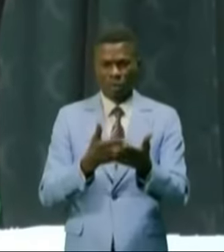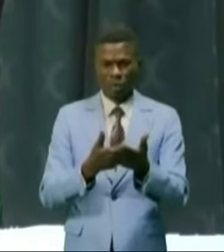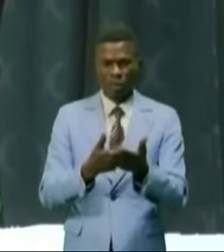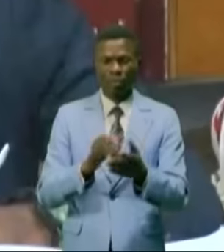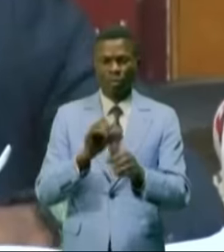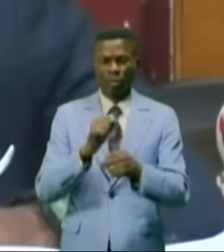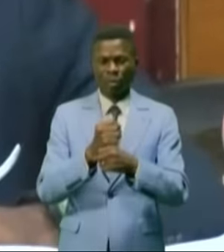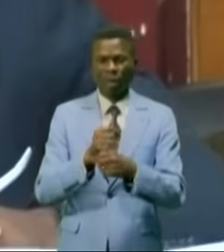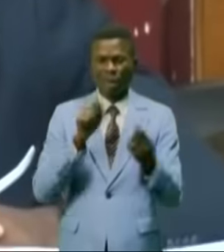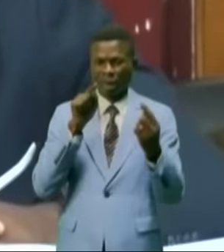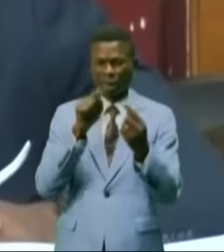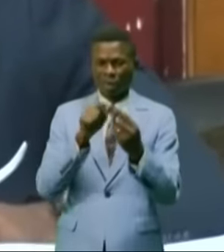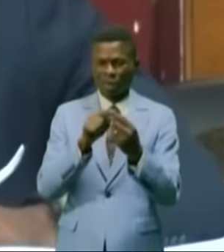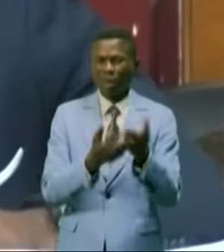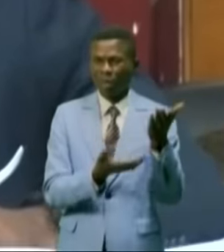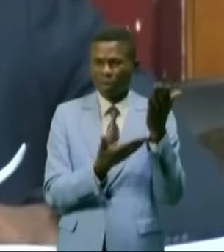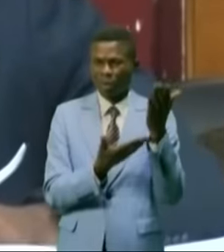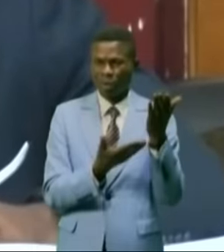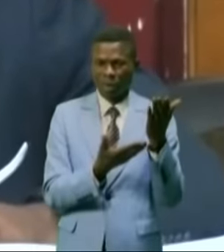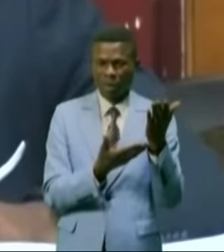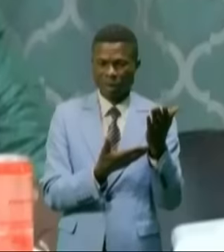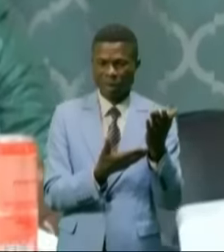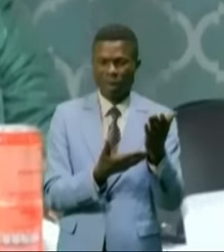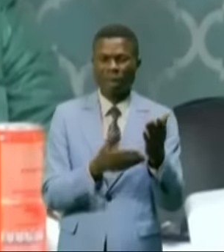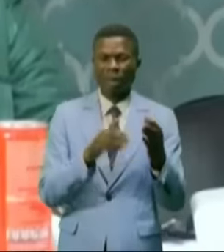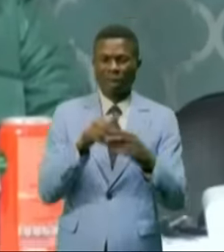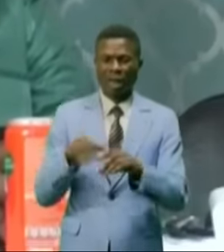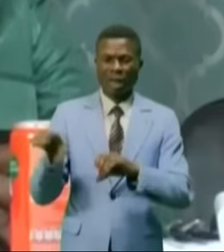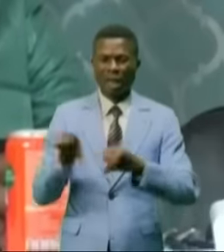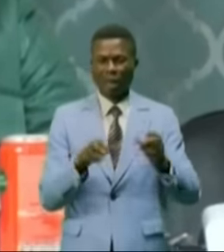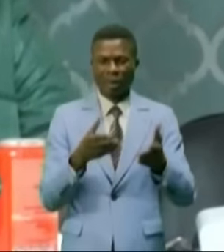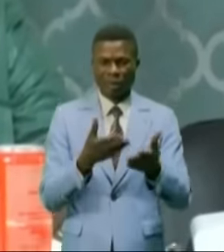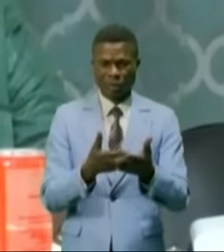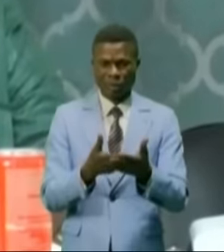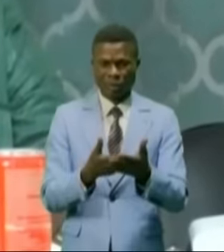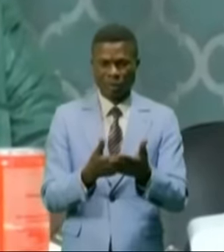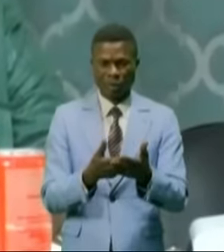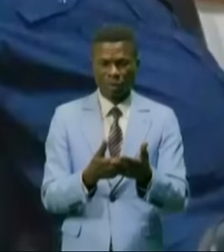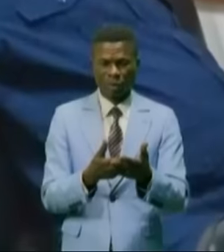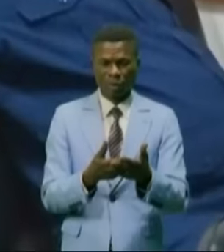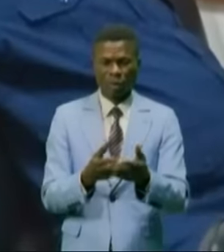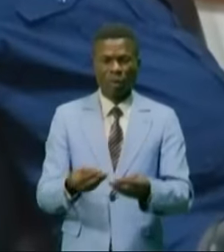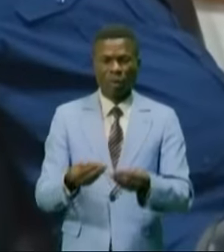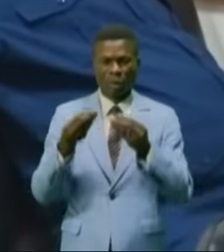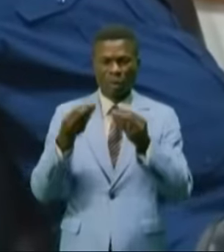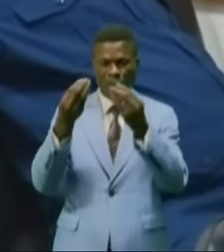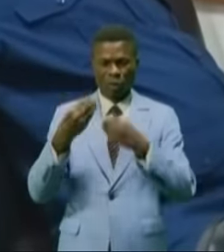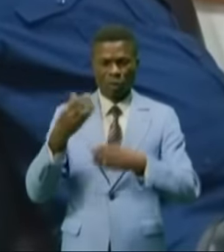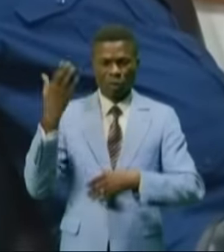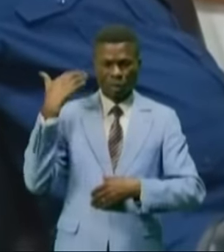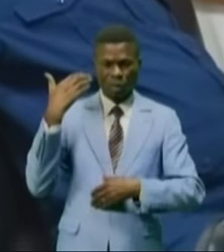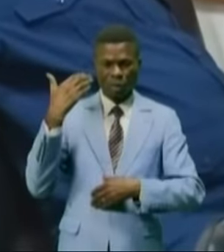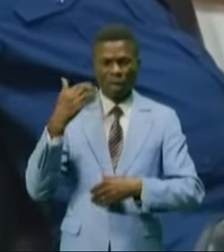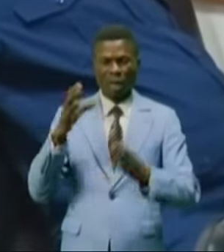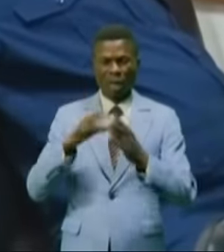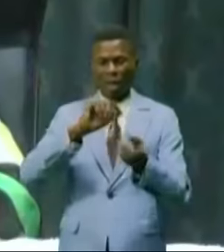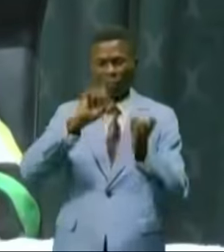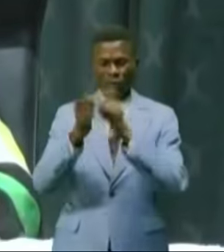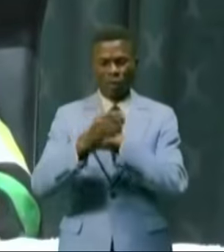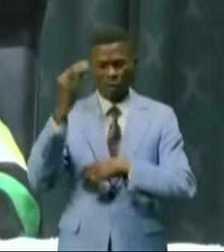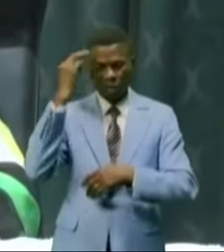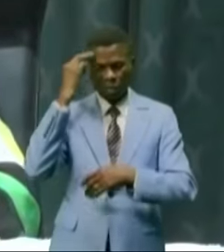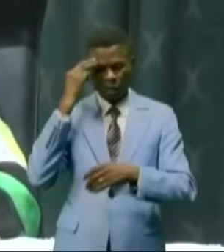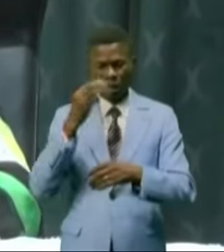modèle dans la restructuration. Donc je vais partir avec un sentiment de fierté pour